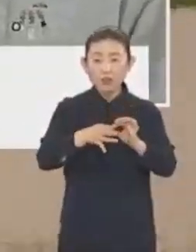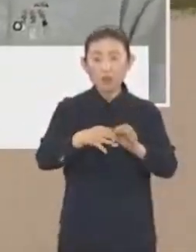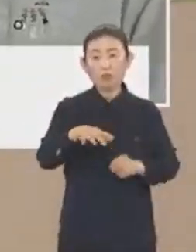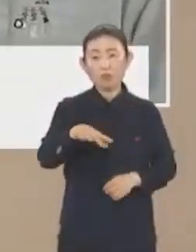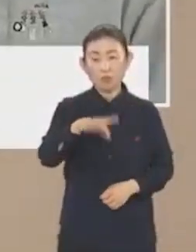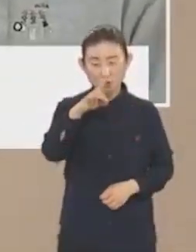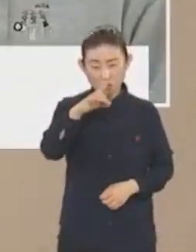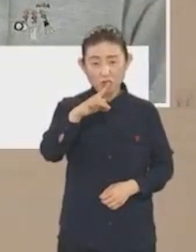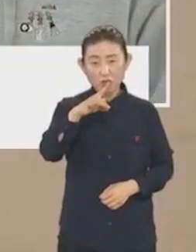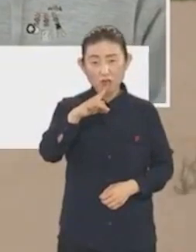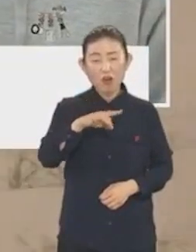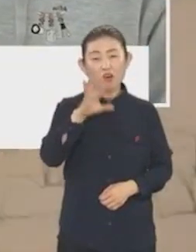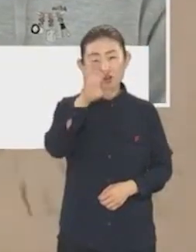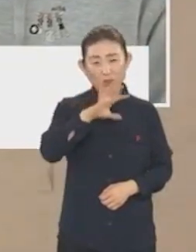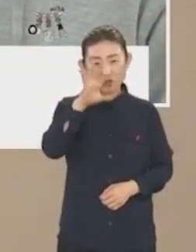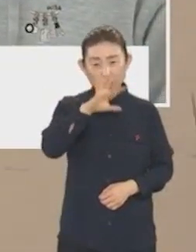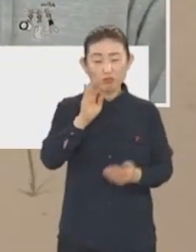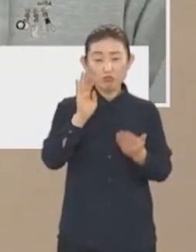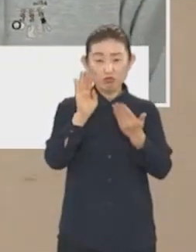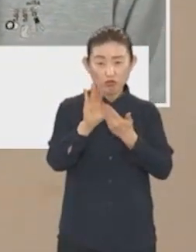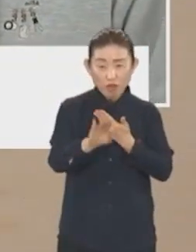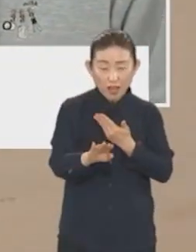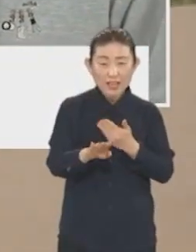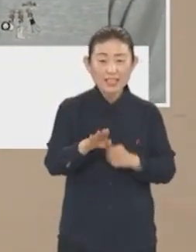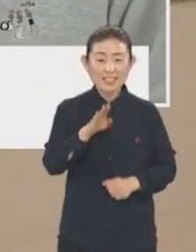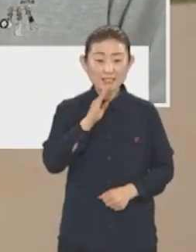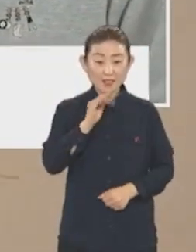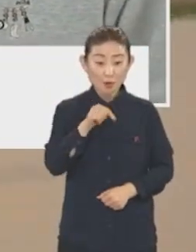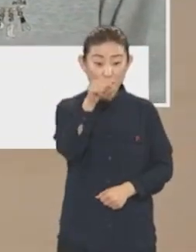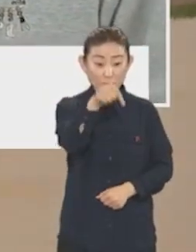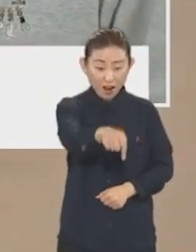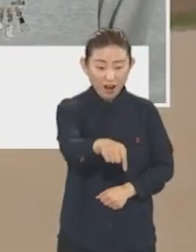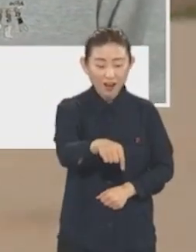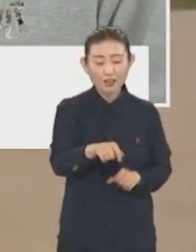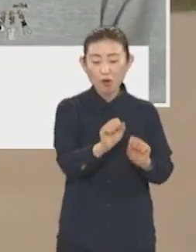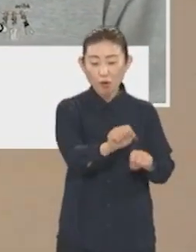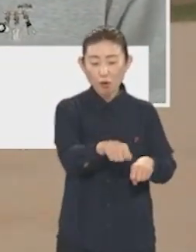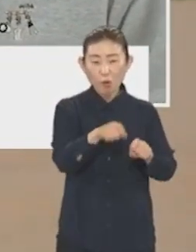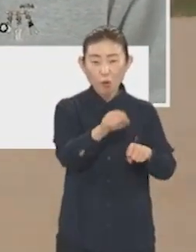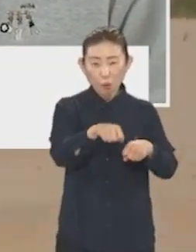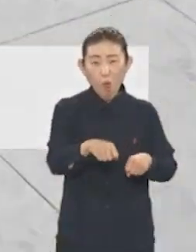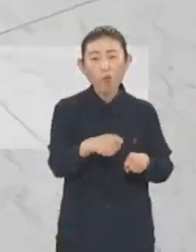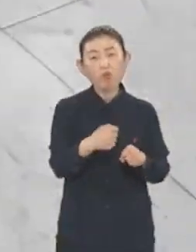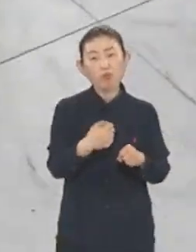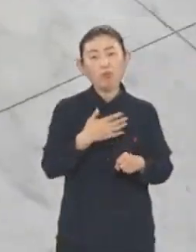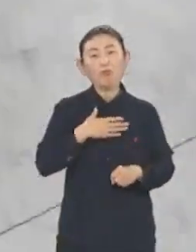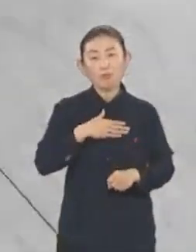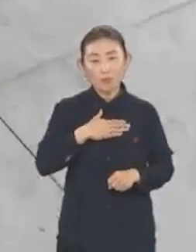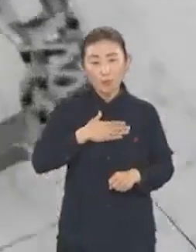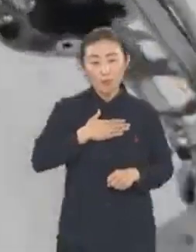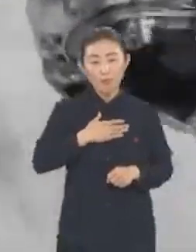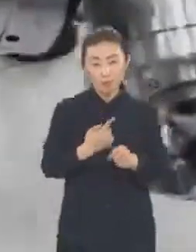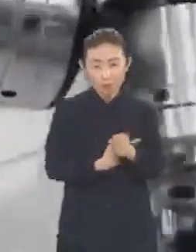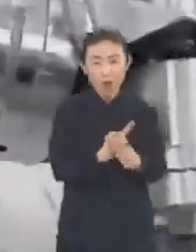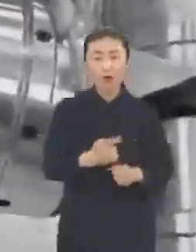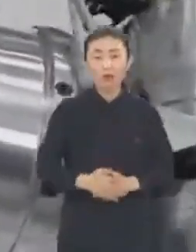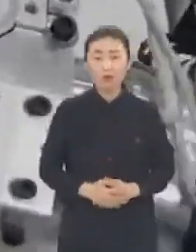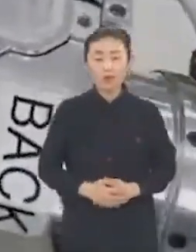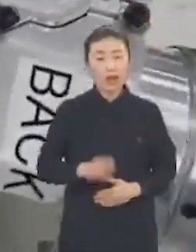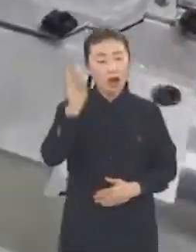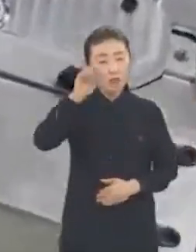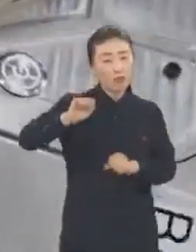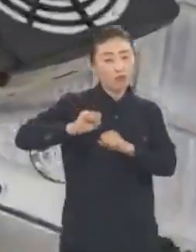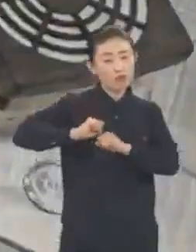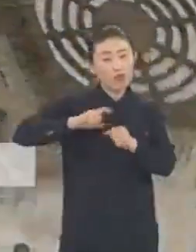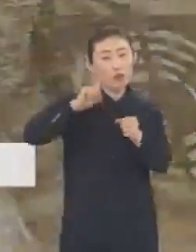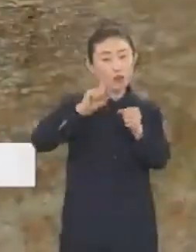통해서 얻습니다. 그러면 그 인공신경망이 실제 로봇에 들어가서 이 로봇을 제어하게 되는 것이죠. 사족 로봇은 군사용은